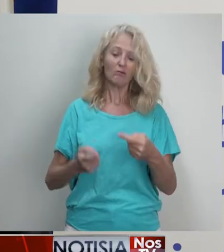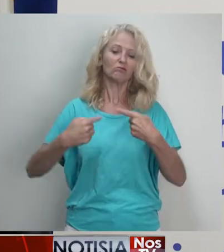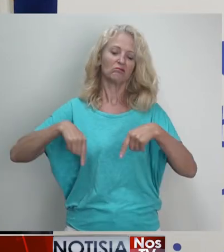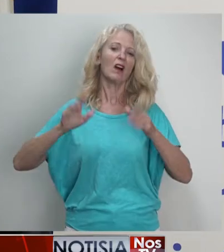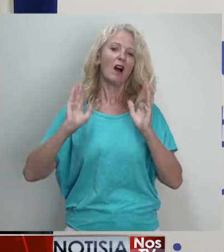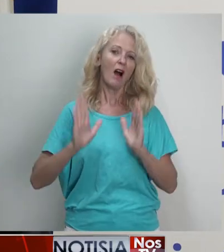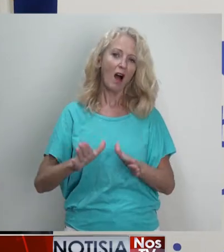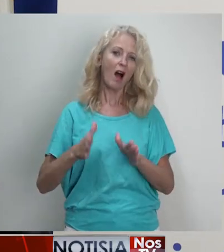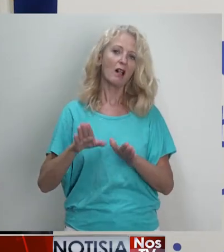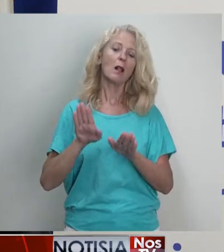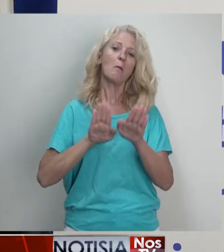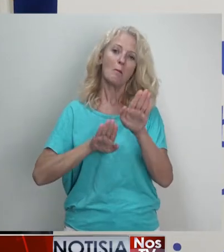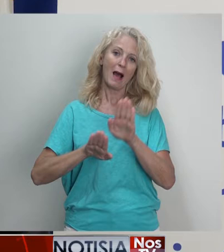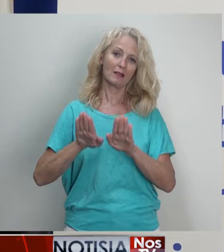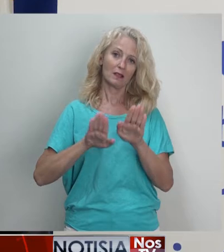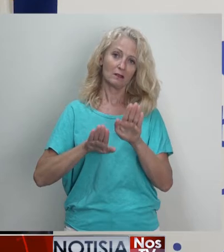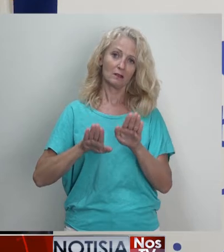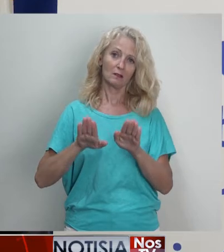beperkende maatregelen genomen.